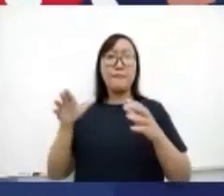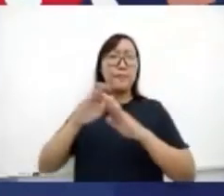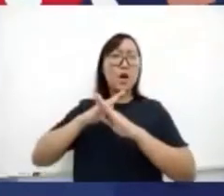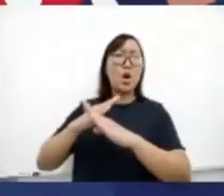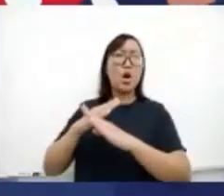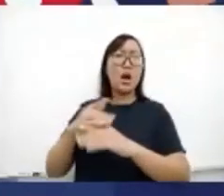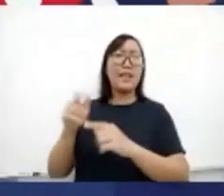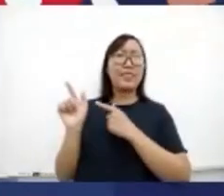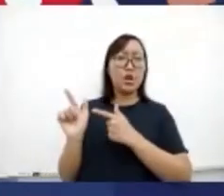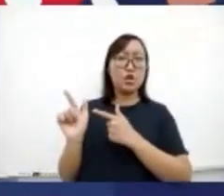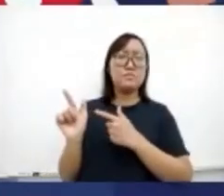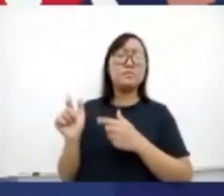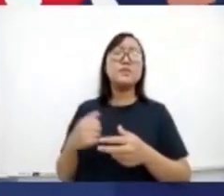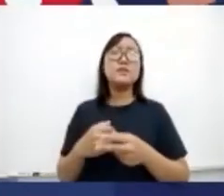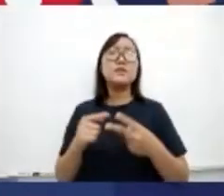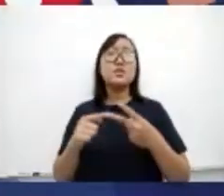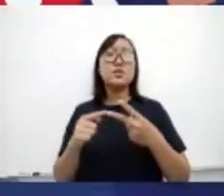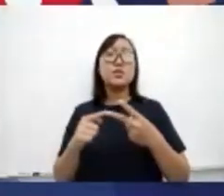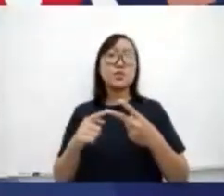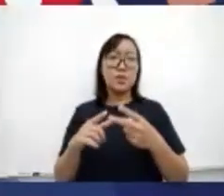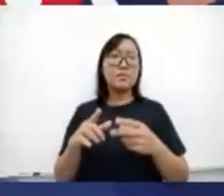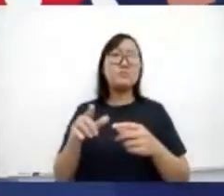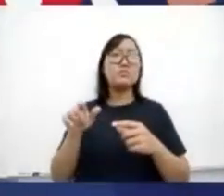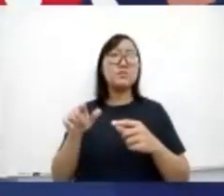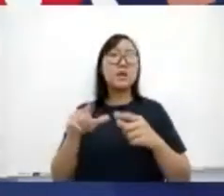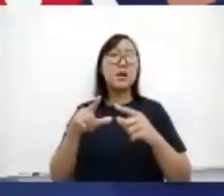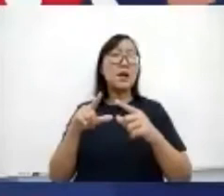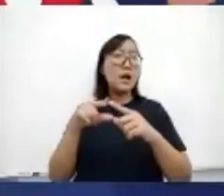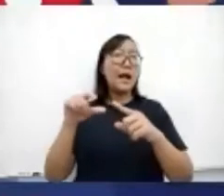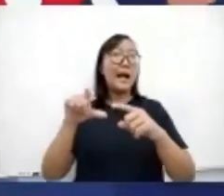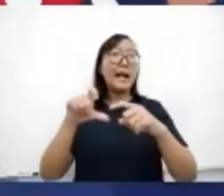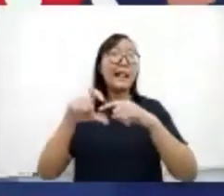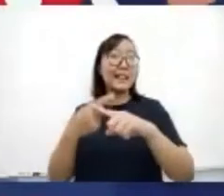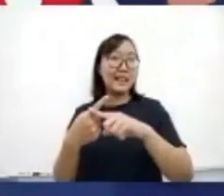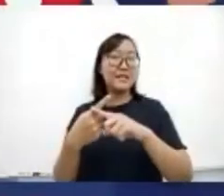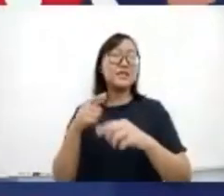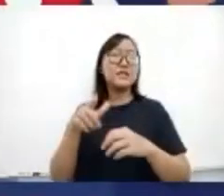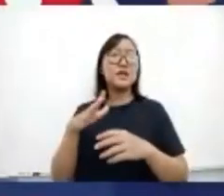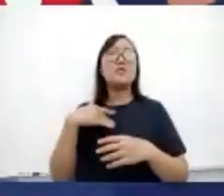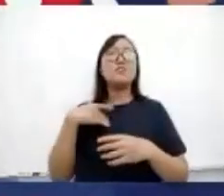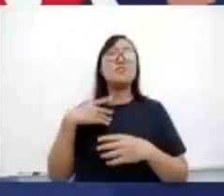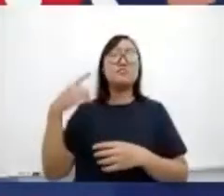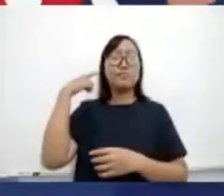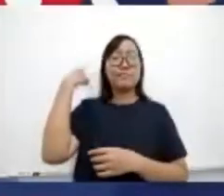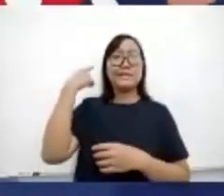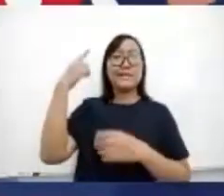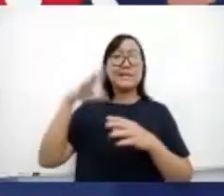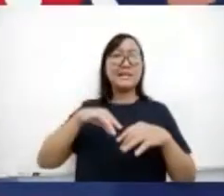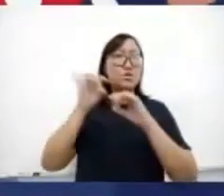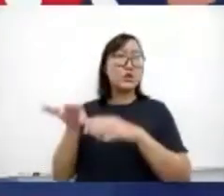Alex out first secretary Justice and democratic governance political and strategic communications Australian Embassy Jakarta